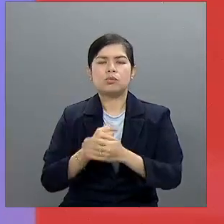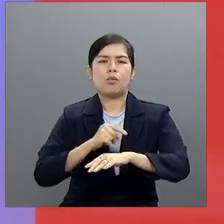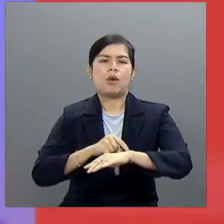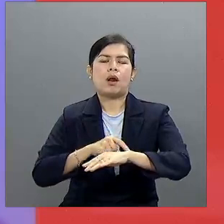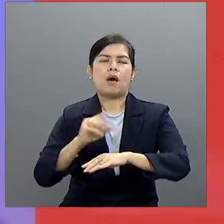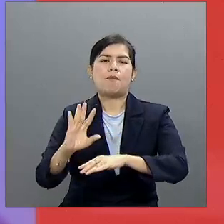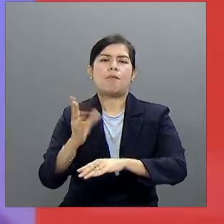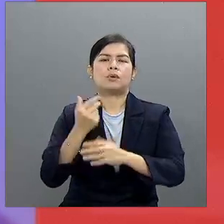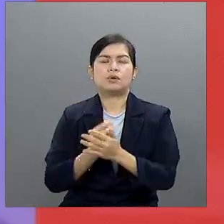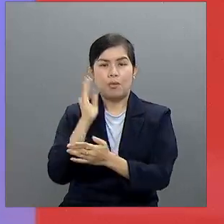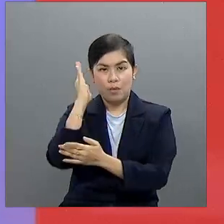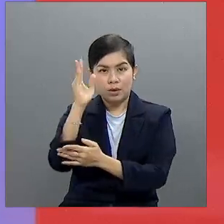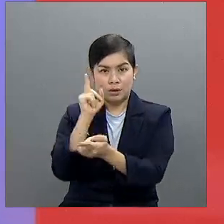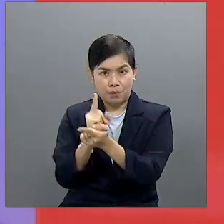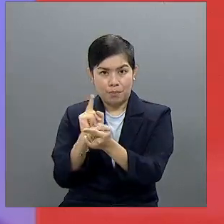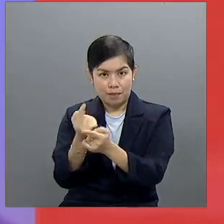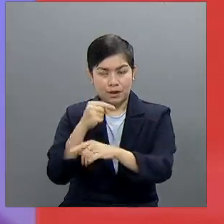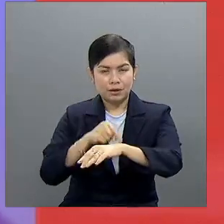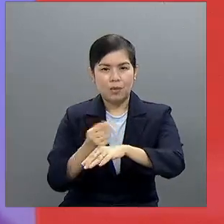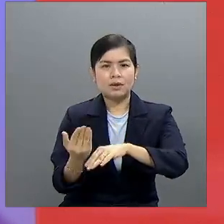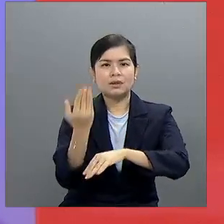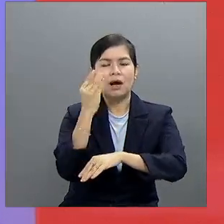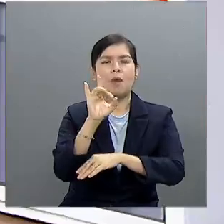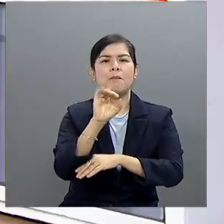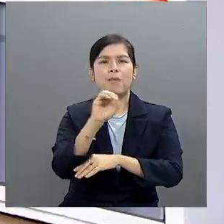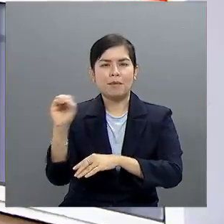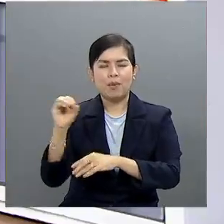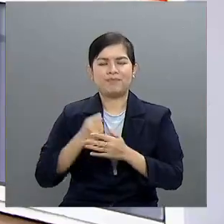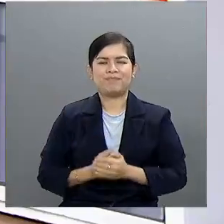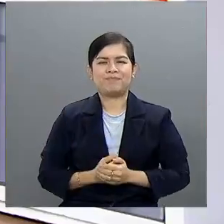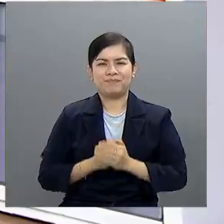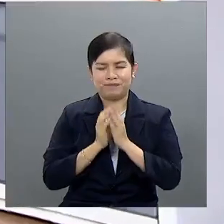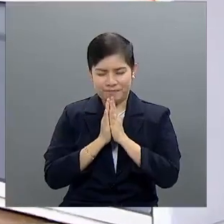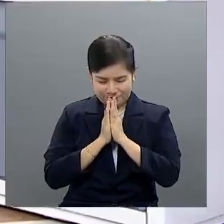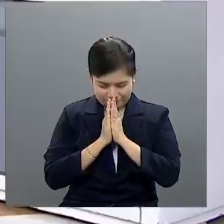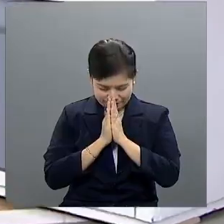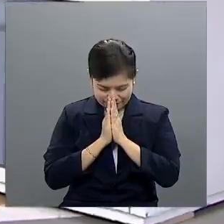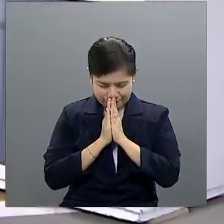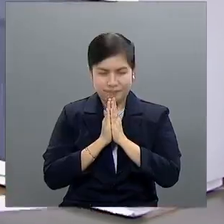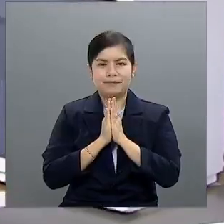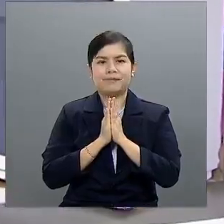จอกัน 8:00 น.ทางช่องไทย PBS ลากันไปก่อนนะครับสวัสดีครับ สวัสดีครับ